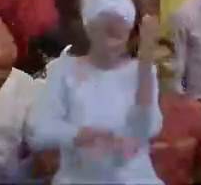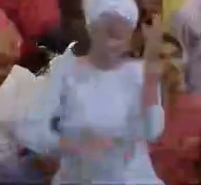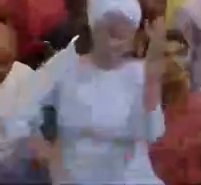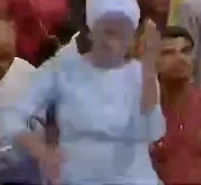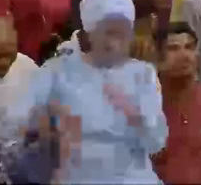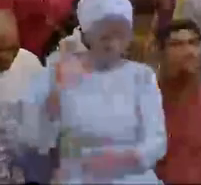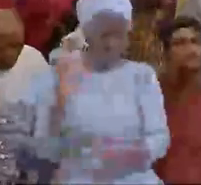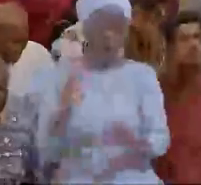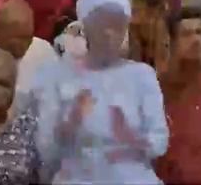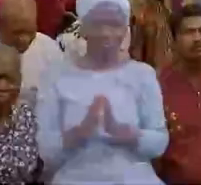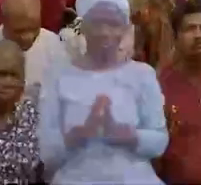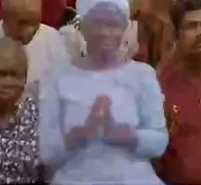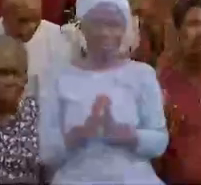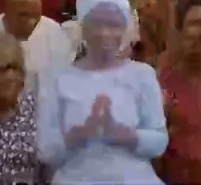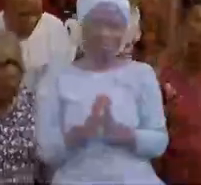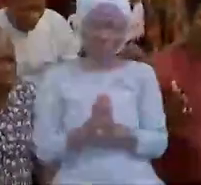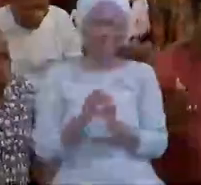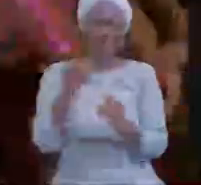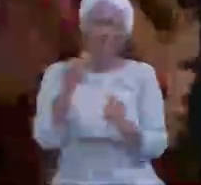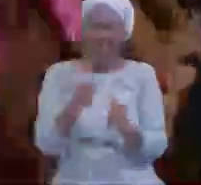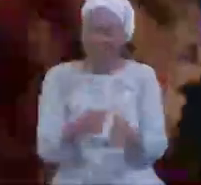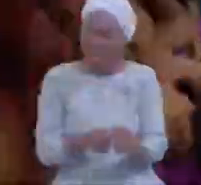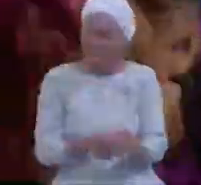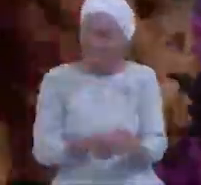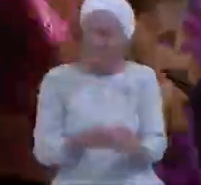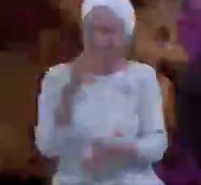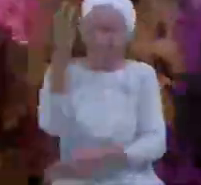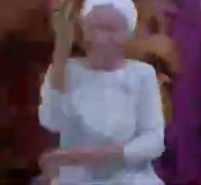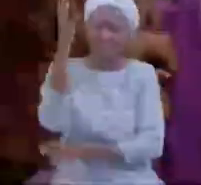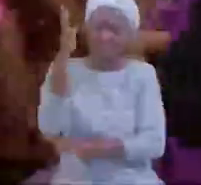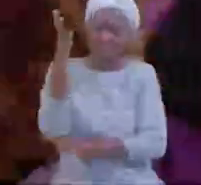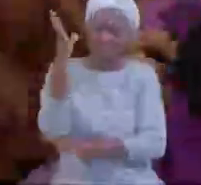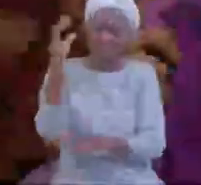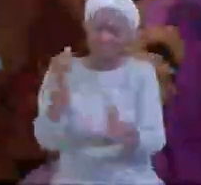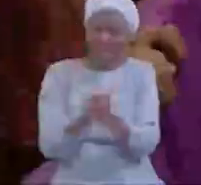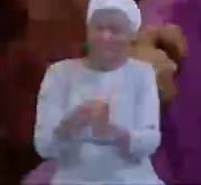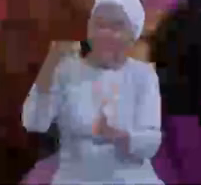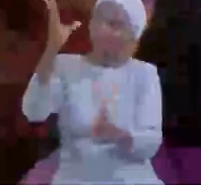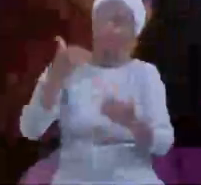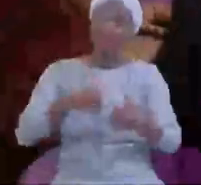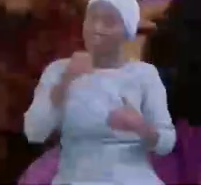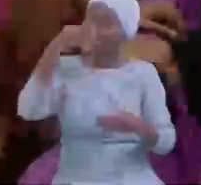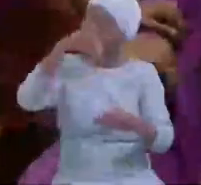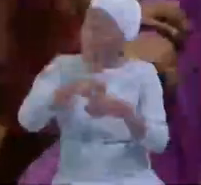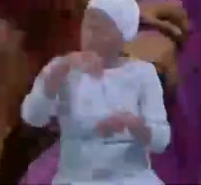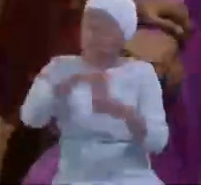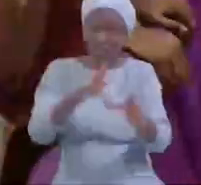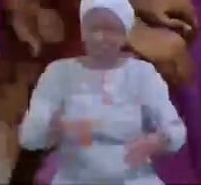Arrachez cela. Toute plante que le Père Céleste n'a pas plantée dans votre vie. Arrachez